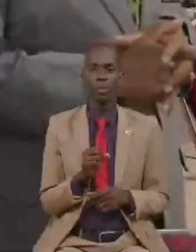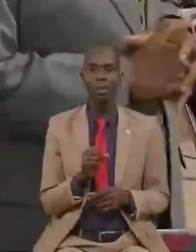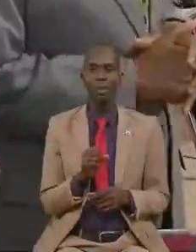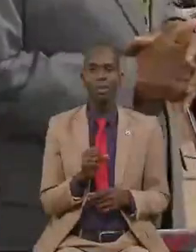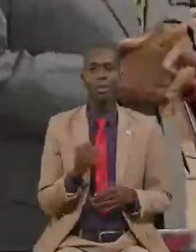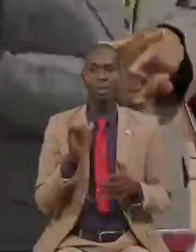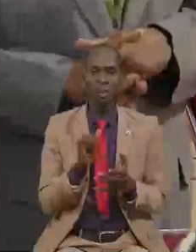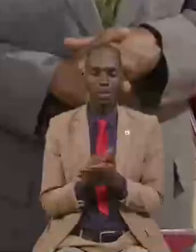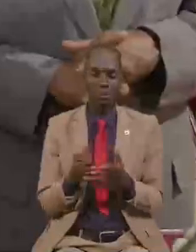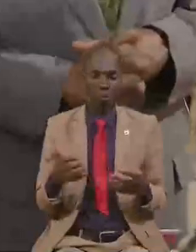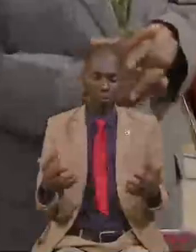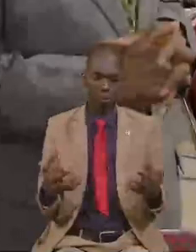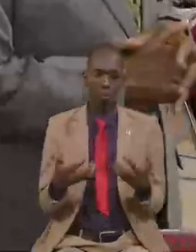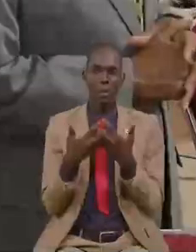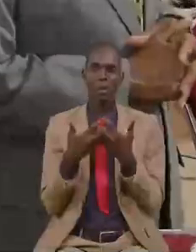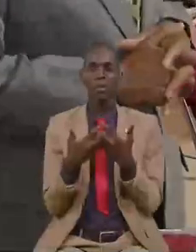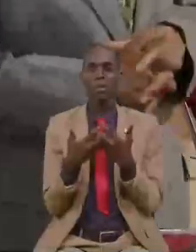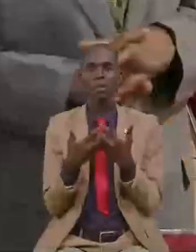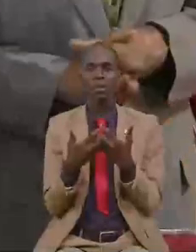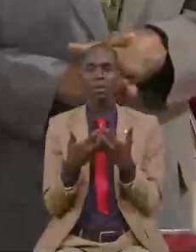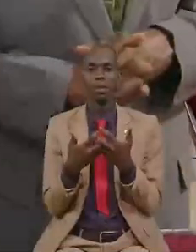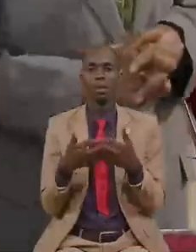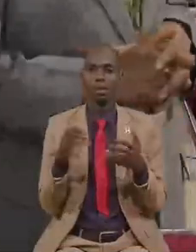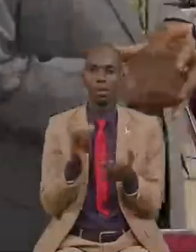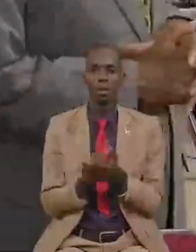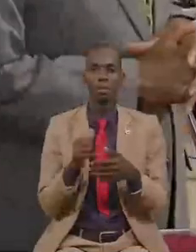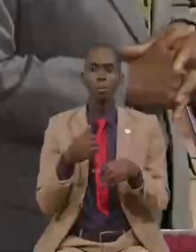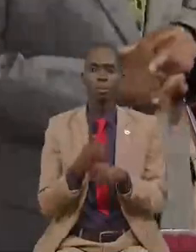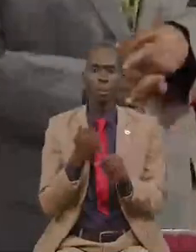qui seront conformes.